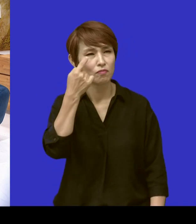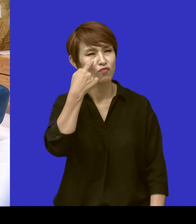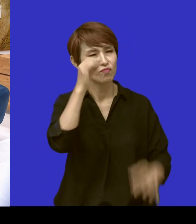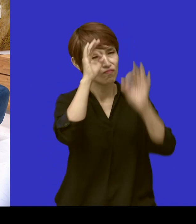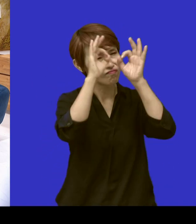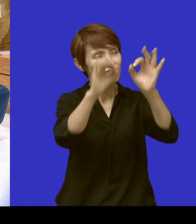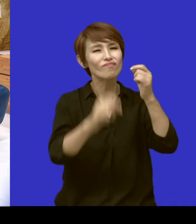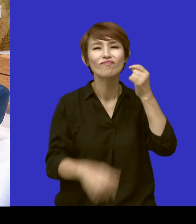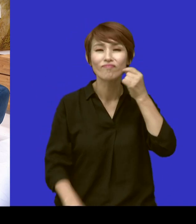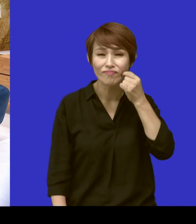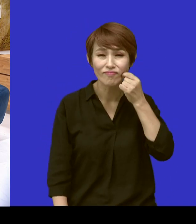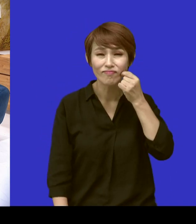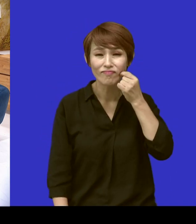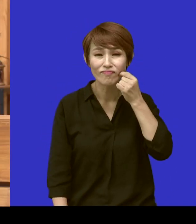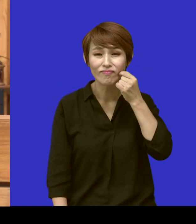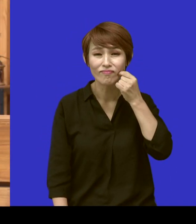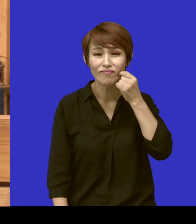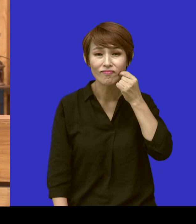없지만